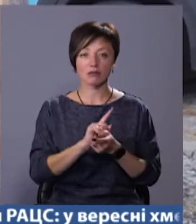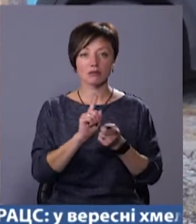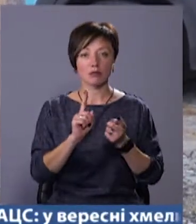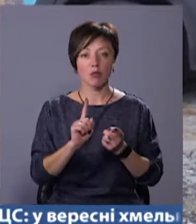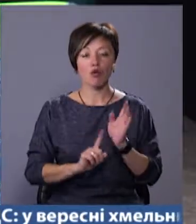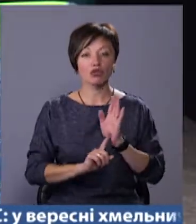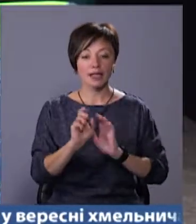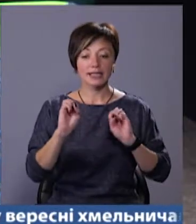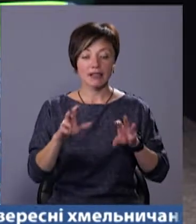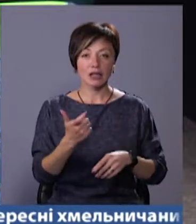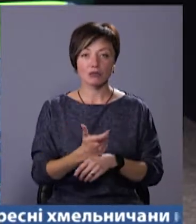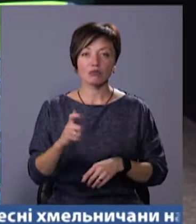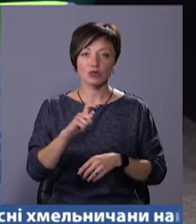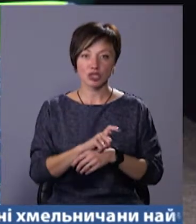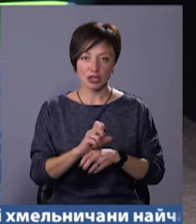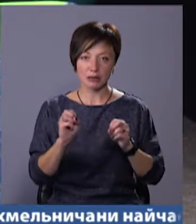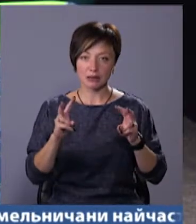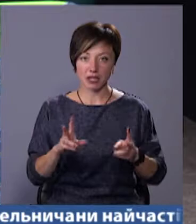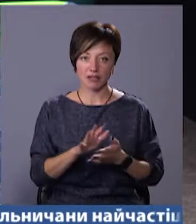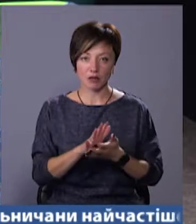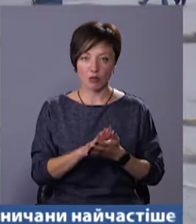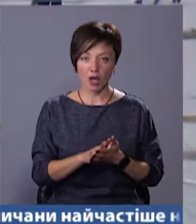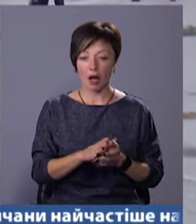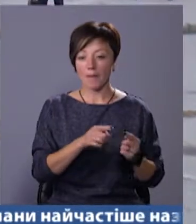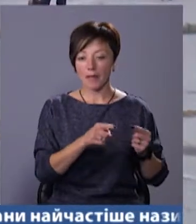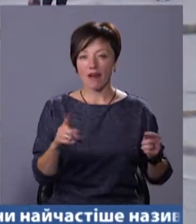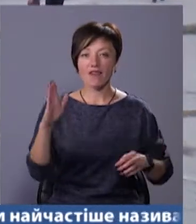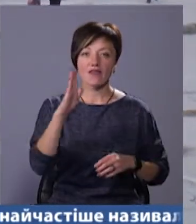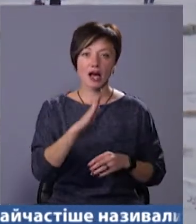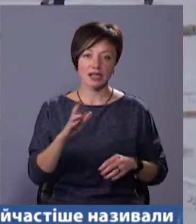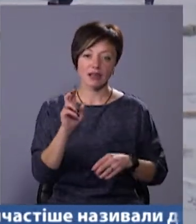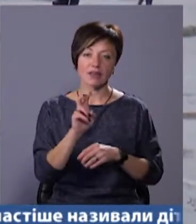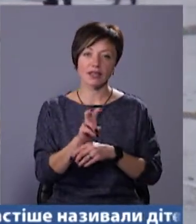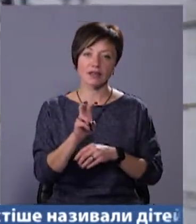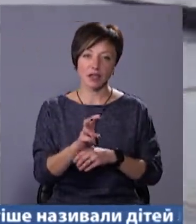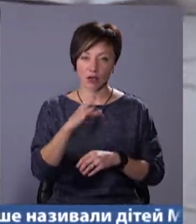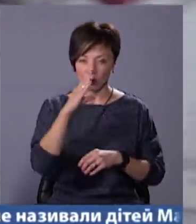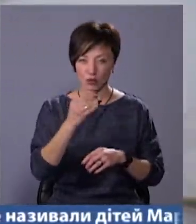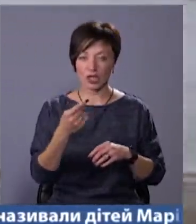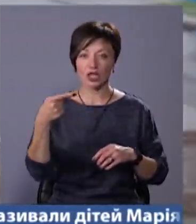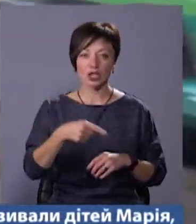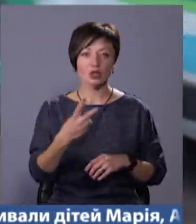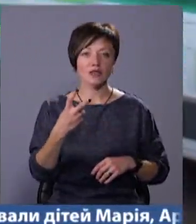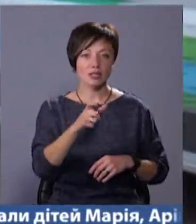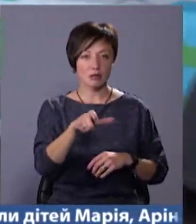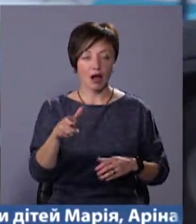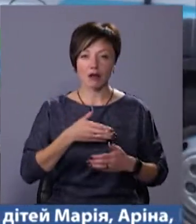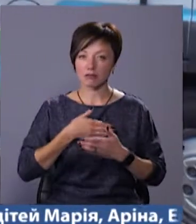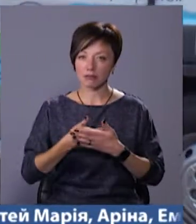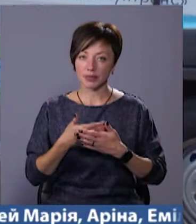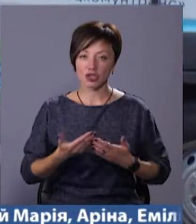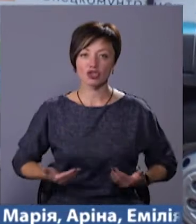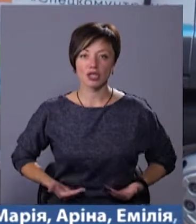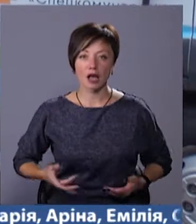небезпечних відходів у порівнянні з літніми місяцями. Упродовж вересня екобус відвідало більше 1200 хмельничан. Найактивніші –